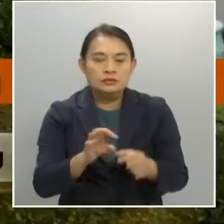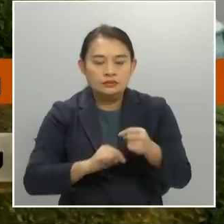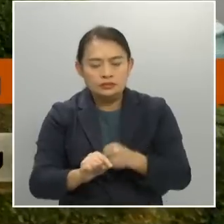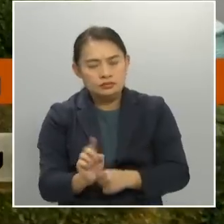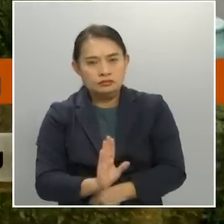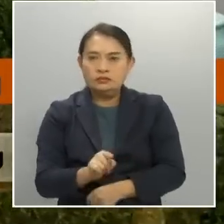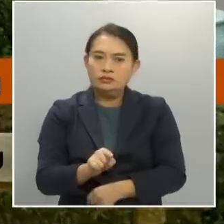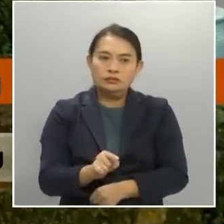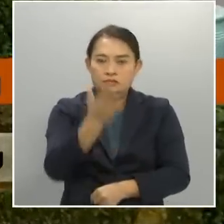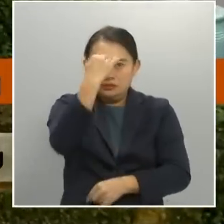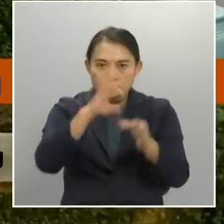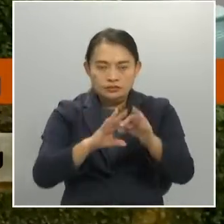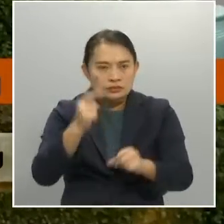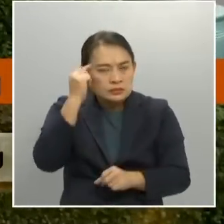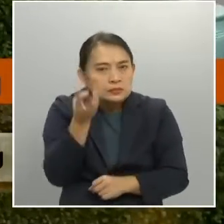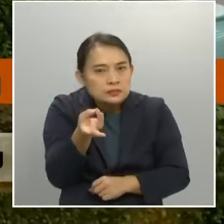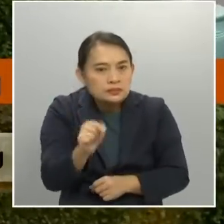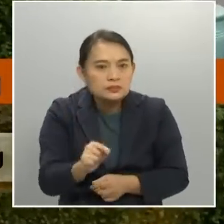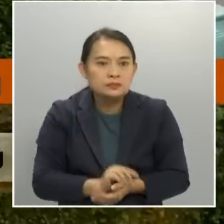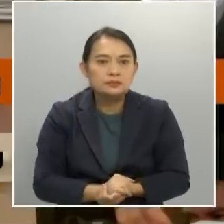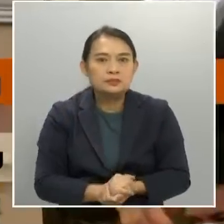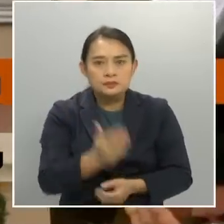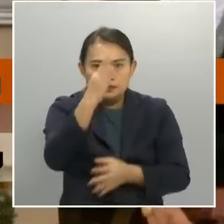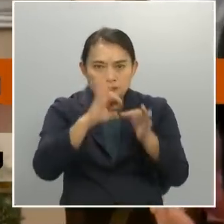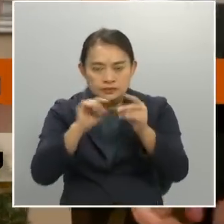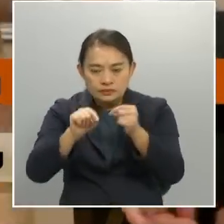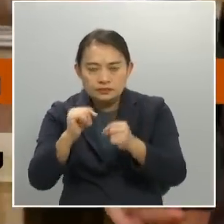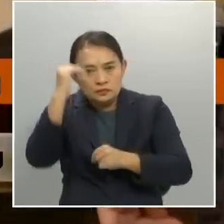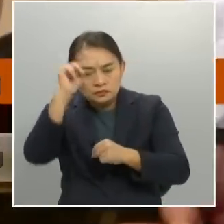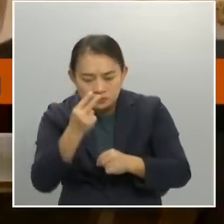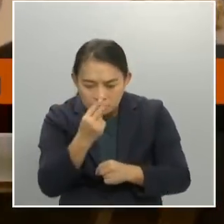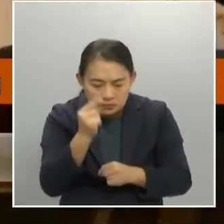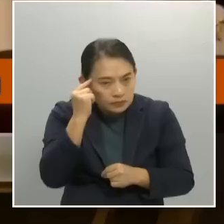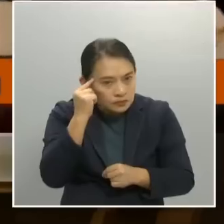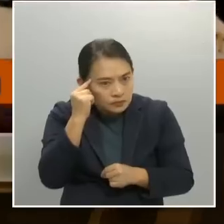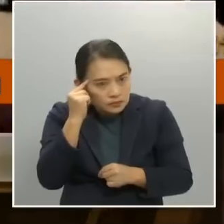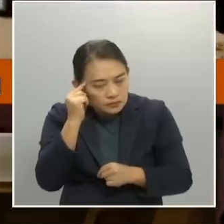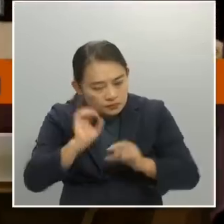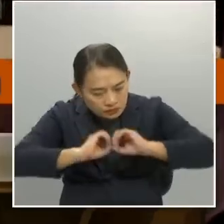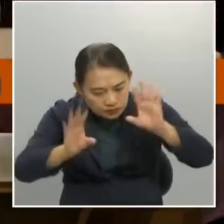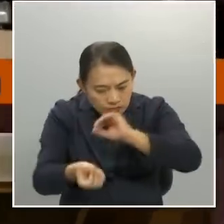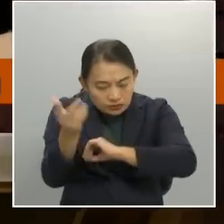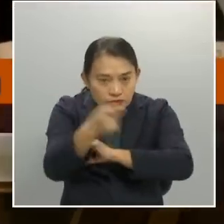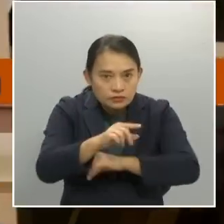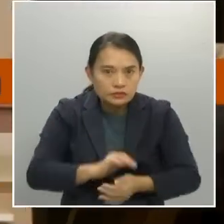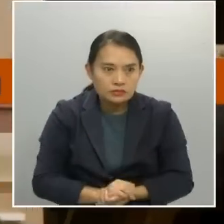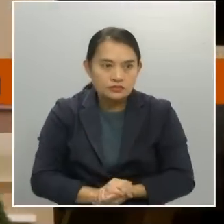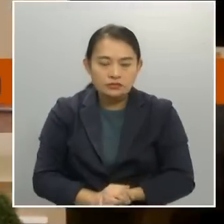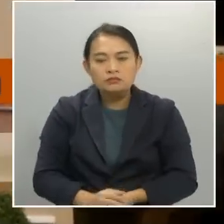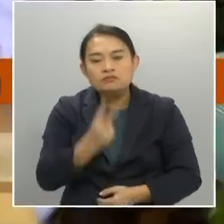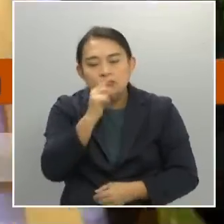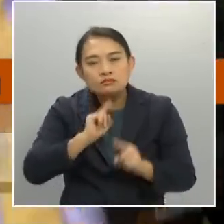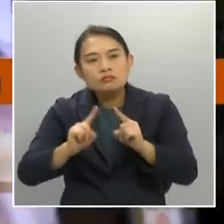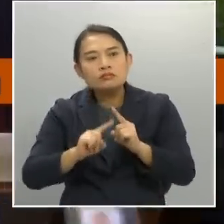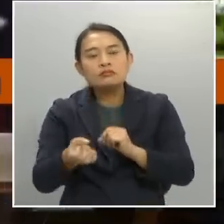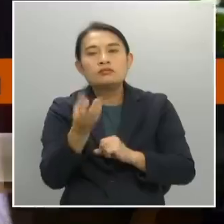เป็นการคิดสั้นแต่เพราะผู้ใหญ่คงมองรอบด้านมากกว่าอยู่ที่สูงคงมองไม่เห็นอะไรมองเห็นอะไรมากกว่า